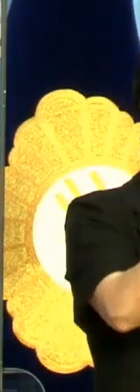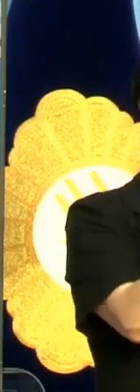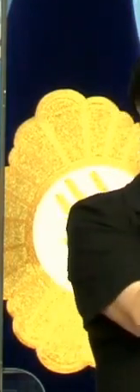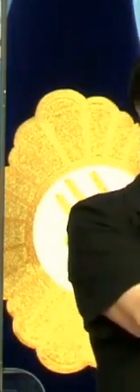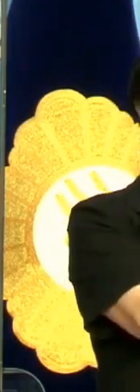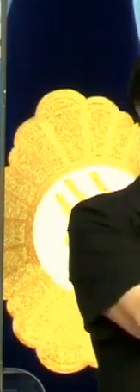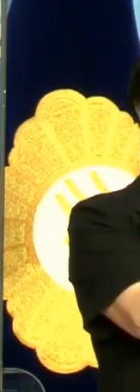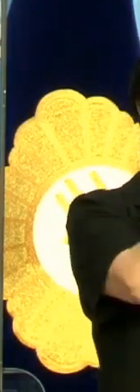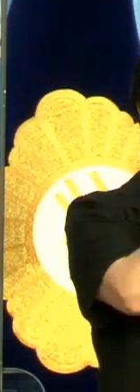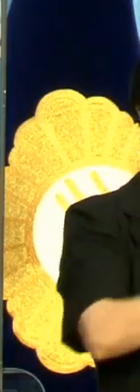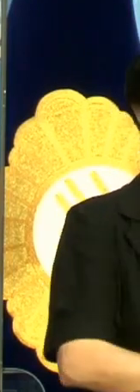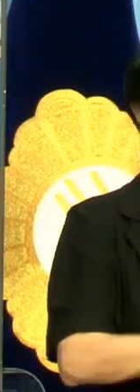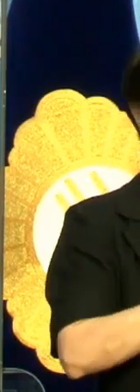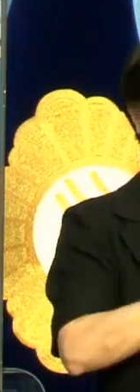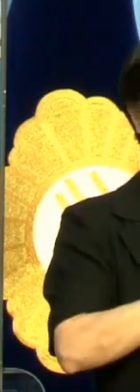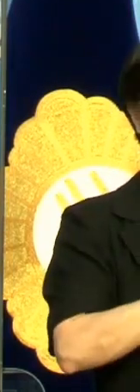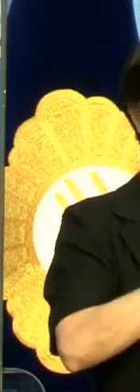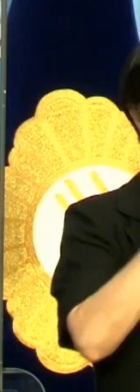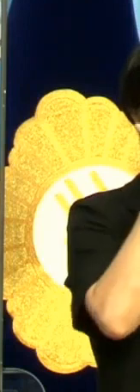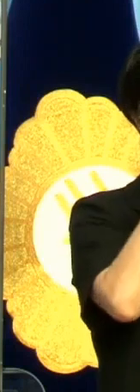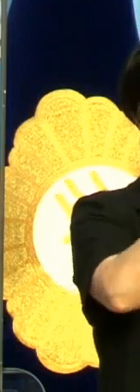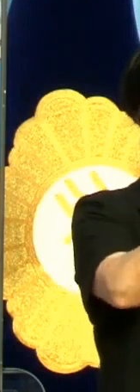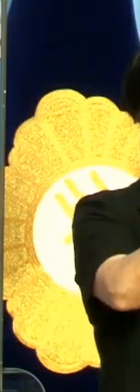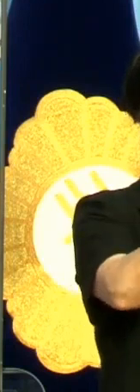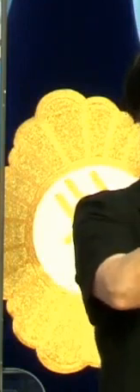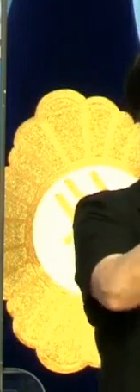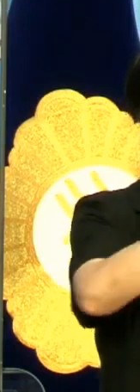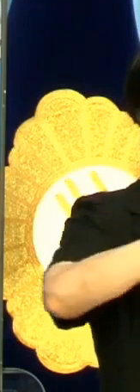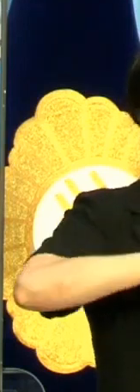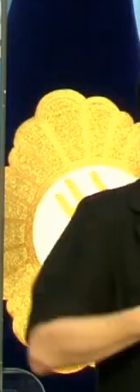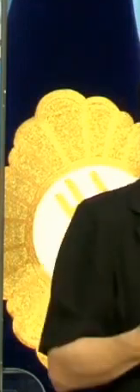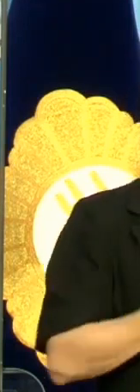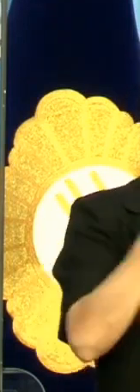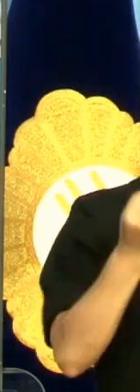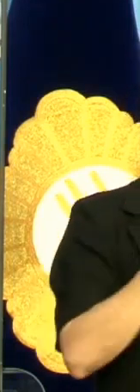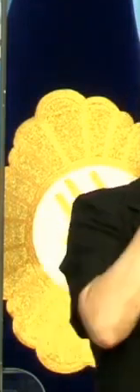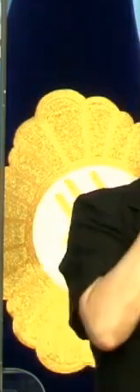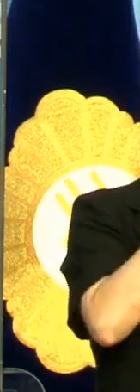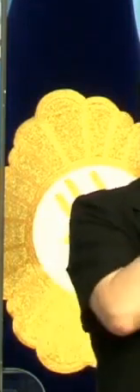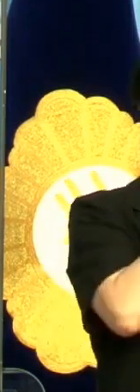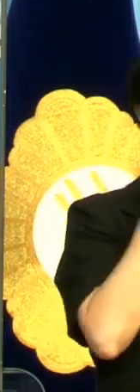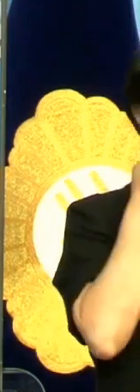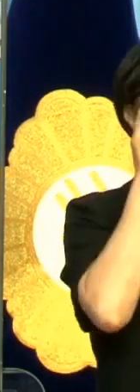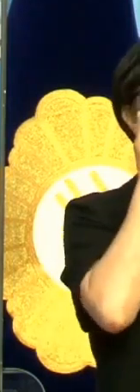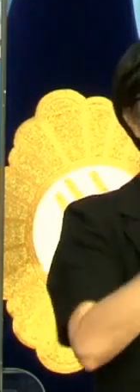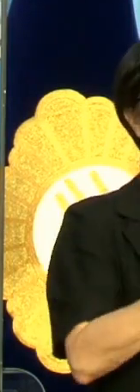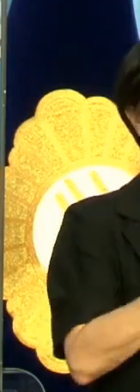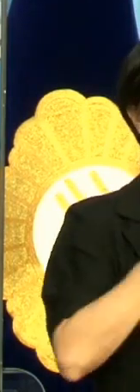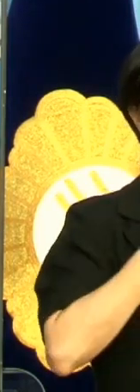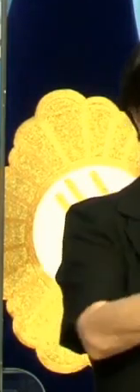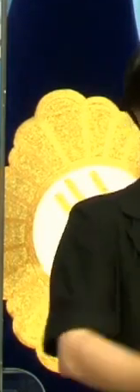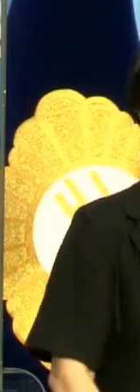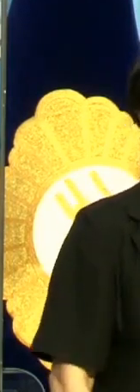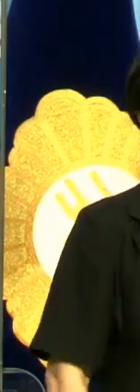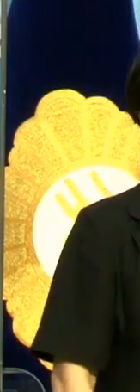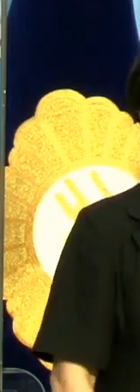내역에 대해서는 메일을 보낸 당사자가 가지고 있어 증명이 가능함을 알려드립니다